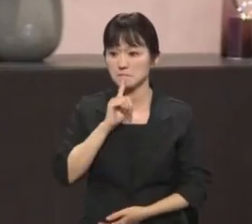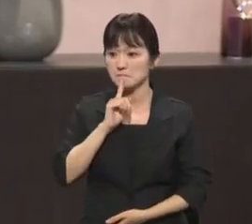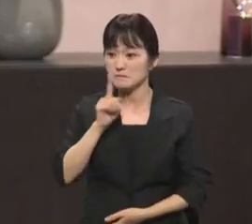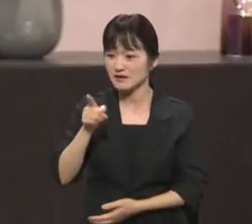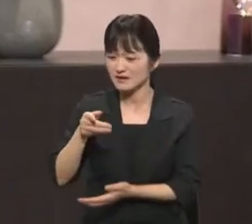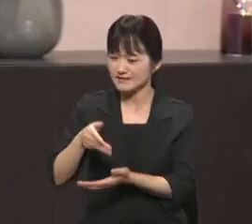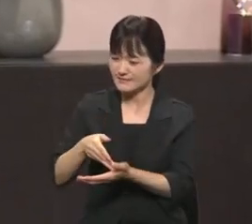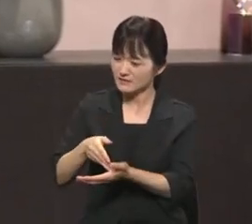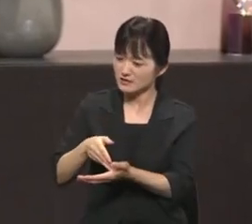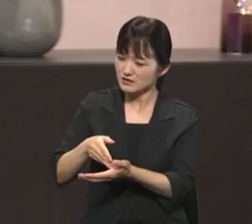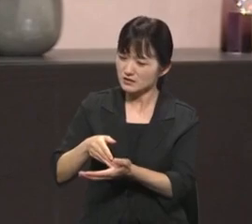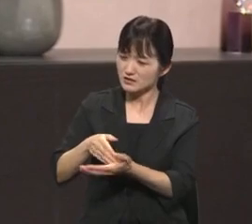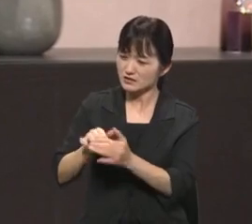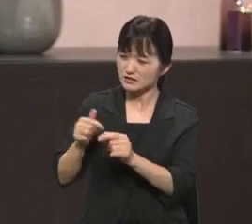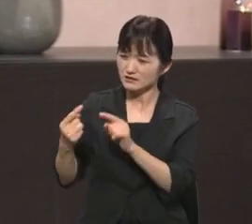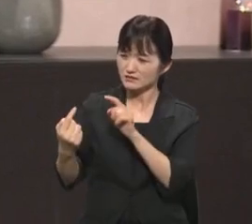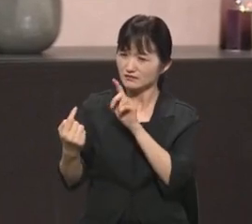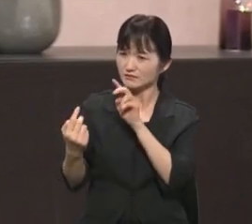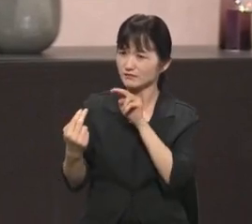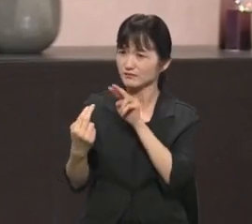안 보기도 하고 그렇잖아요이